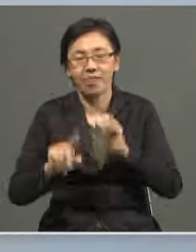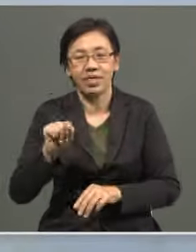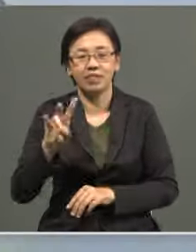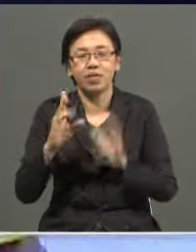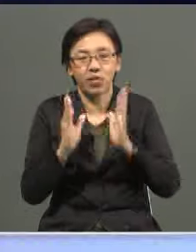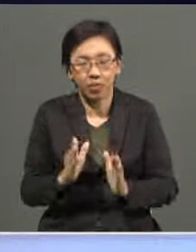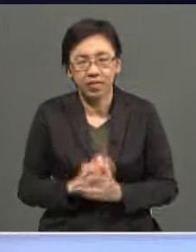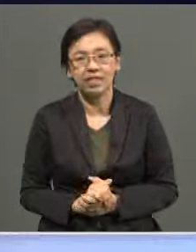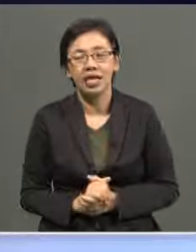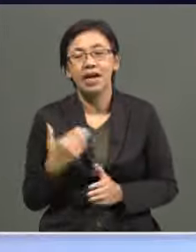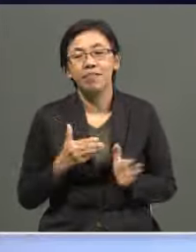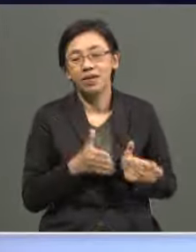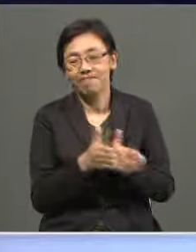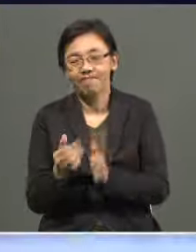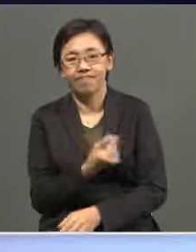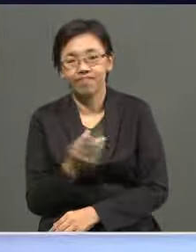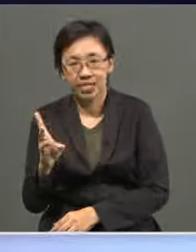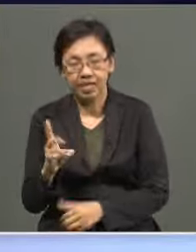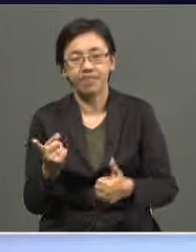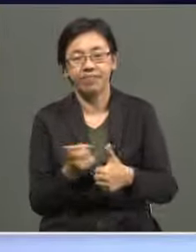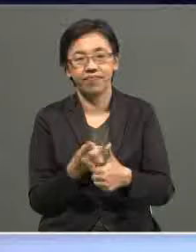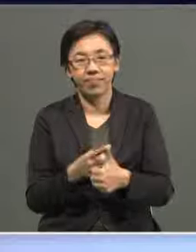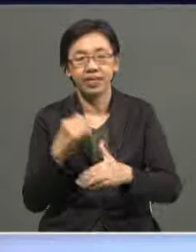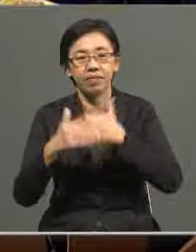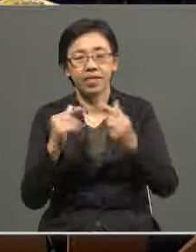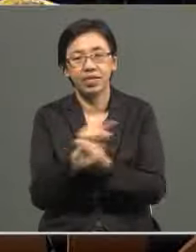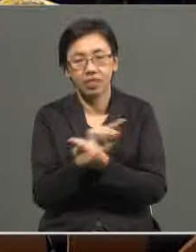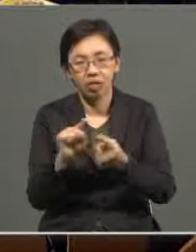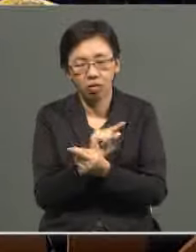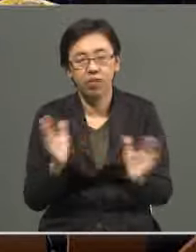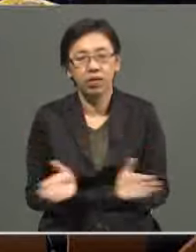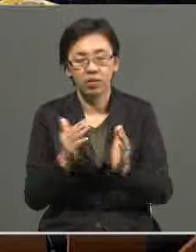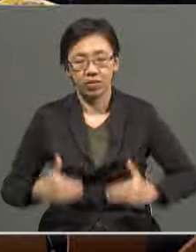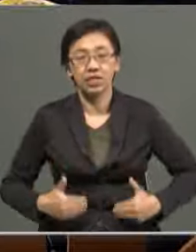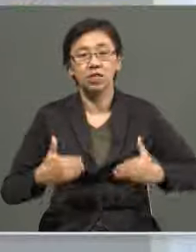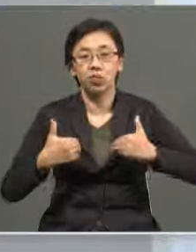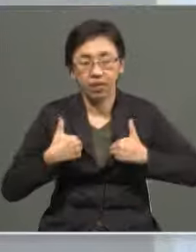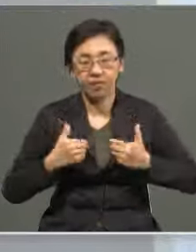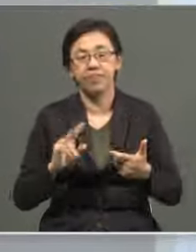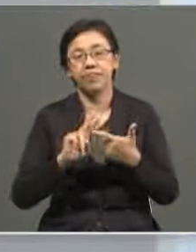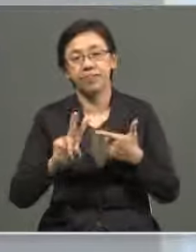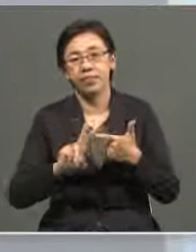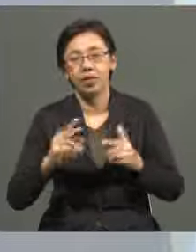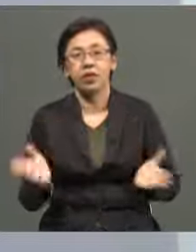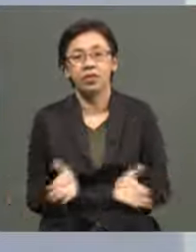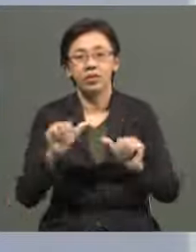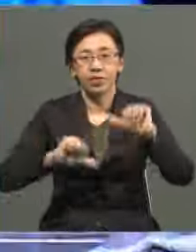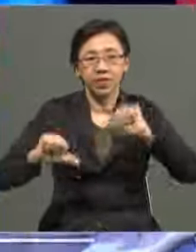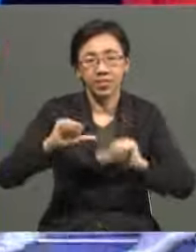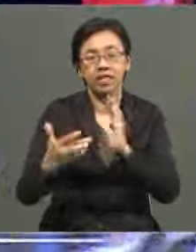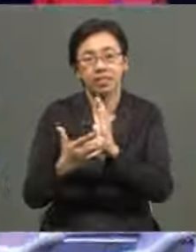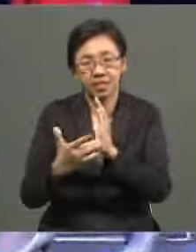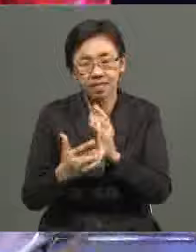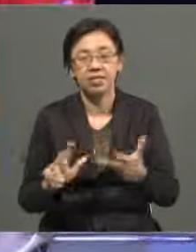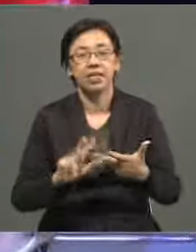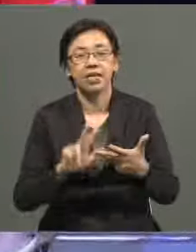รายรวม 7ด้านด้วยกันได้แก่ด้านการพัฒนาสังคมและส่งเสริมคุณภาพชีวิตด้านการส่งเสริมวิทยาศาสตร์และเทคโนโลยี